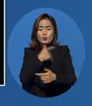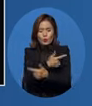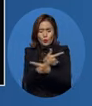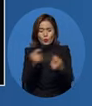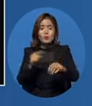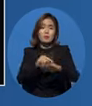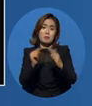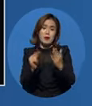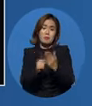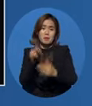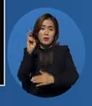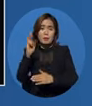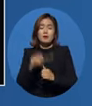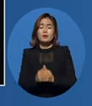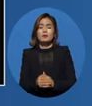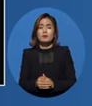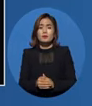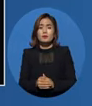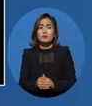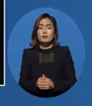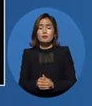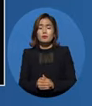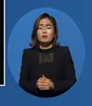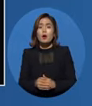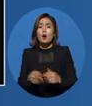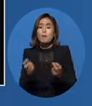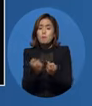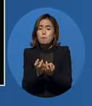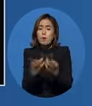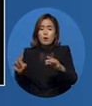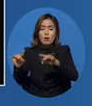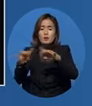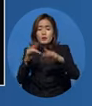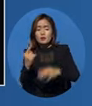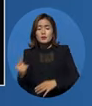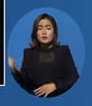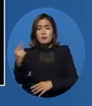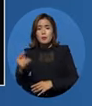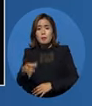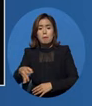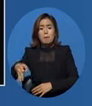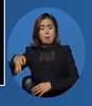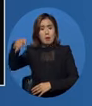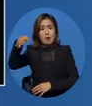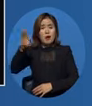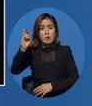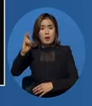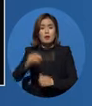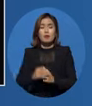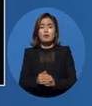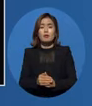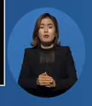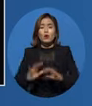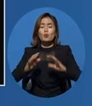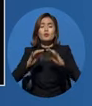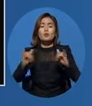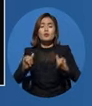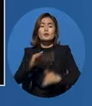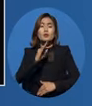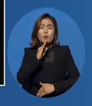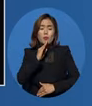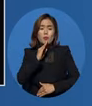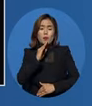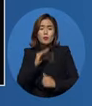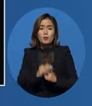마음일 친 덴데 문제는 불가피 원 전기세 인상 이 다가오게 될 것입니다 그러면 우리 국민들의 과연